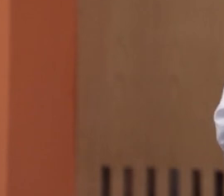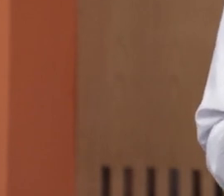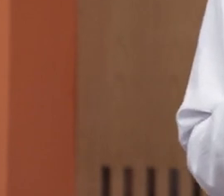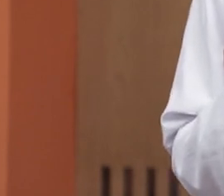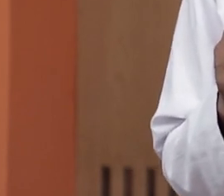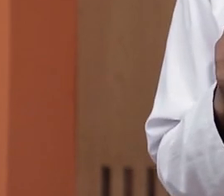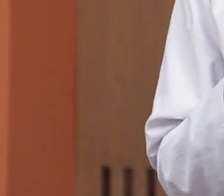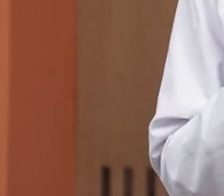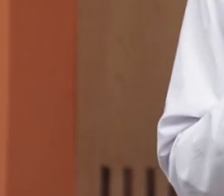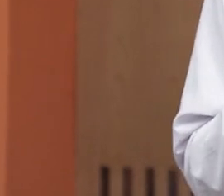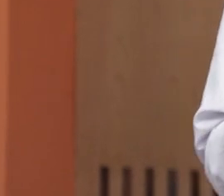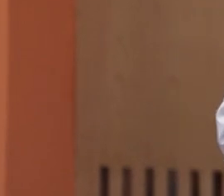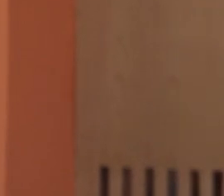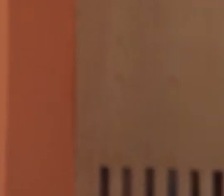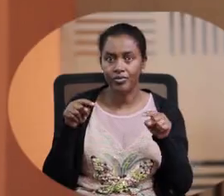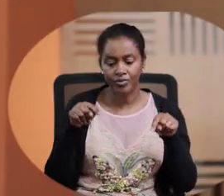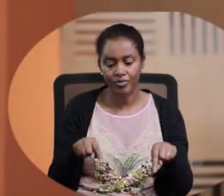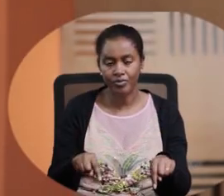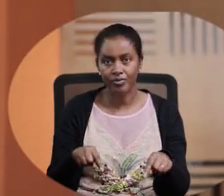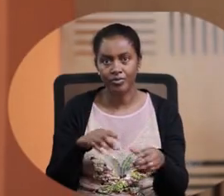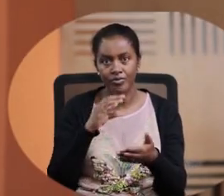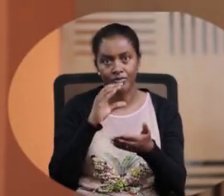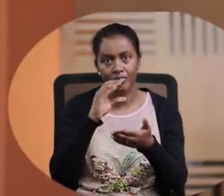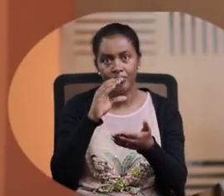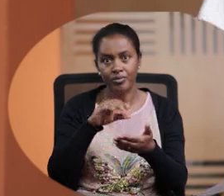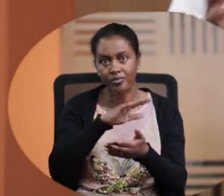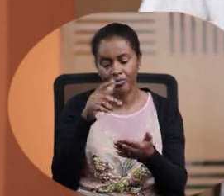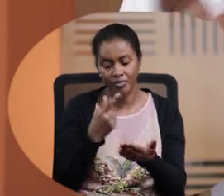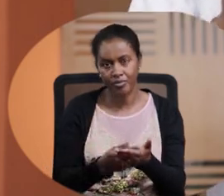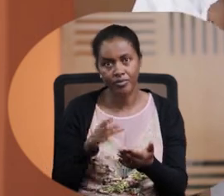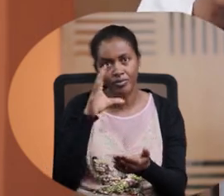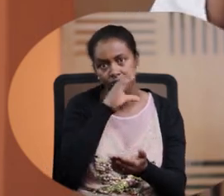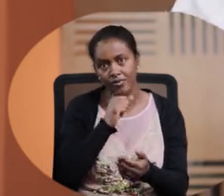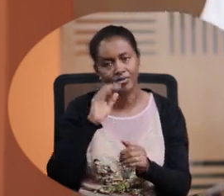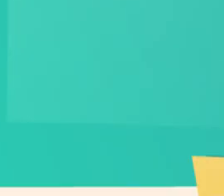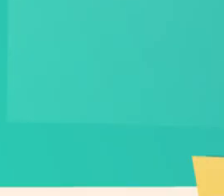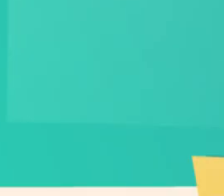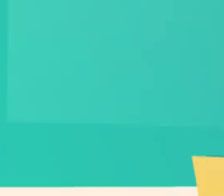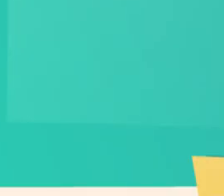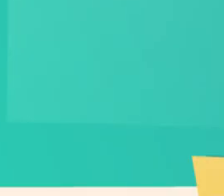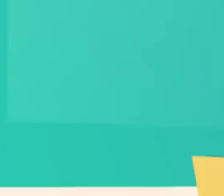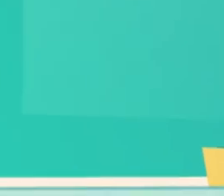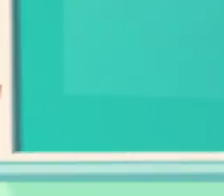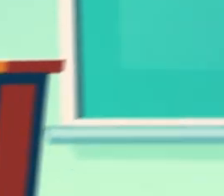itin argachu dandeyo kan tausa wanira barnota kenya rasmarat tumra nagantura.